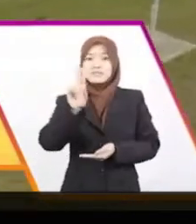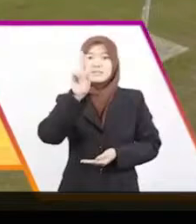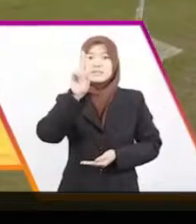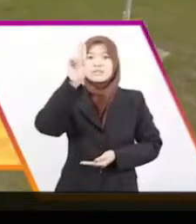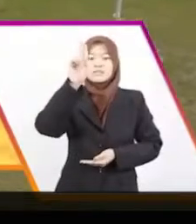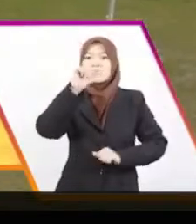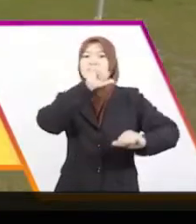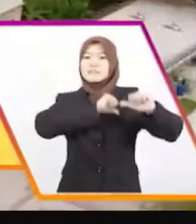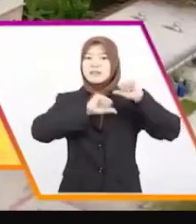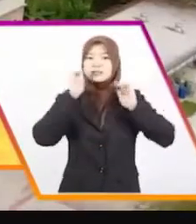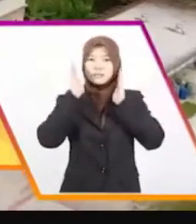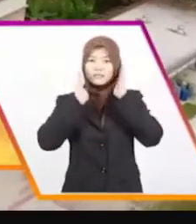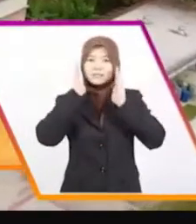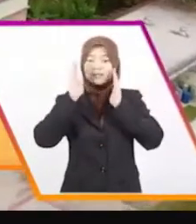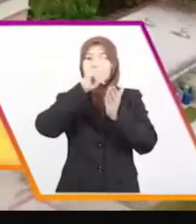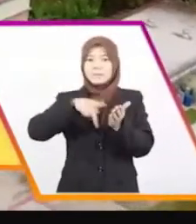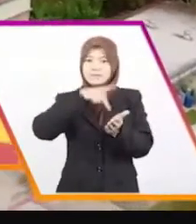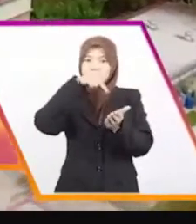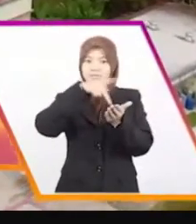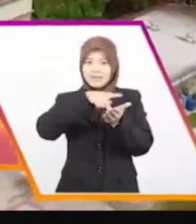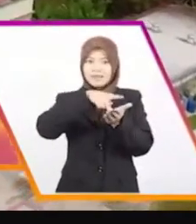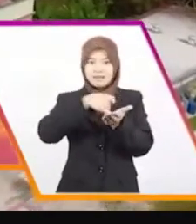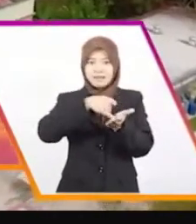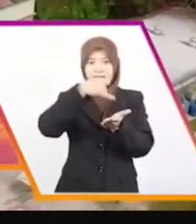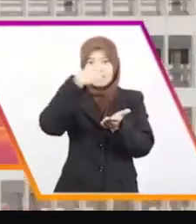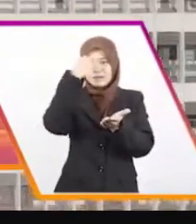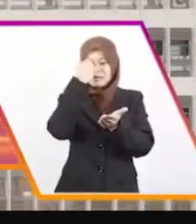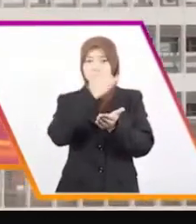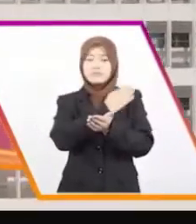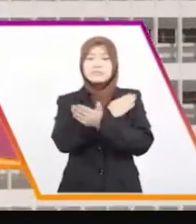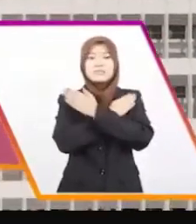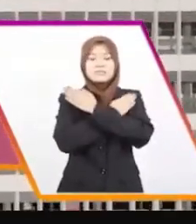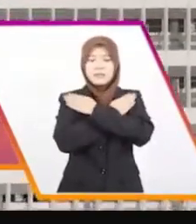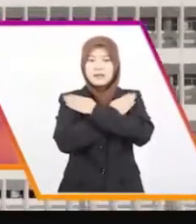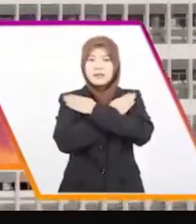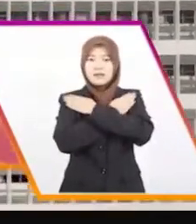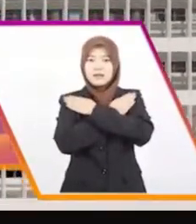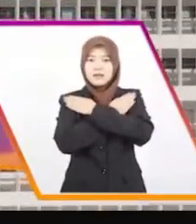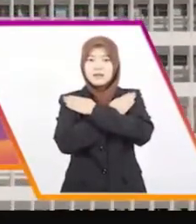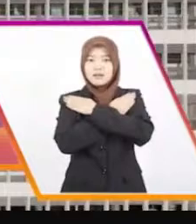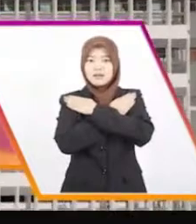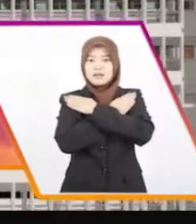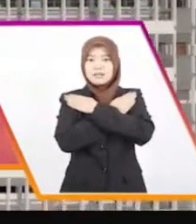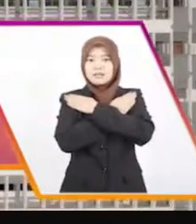University Sains Malaysia, menara ilmu tercinta,